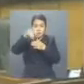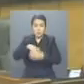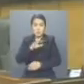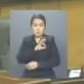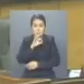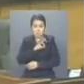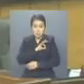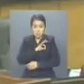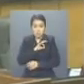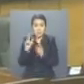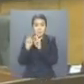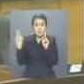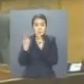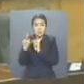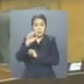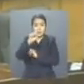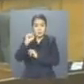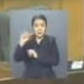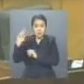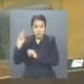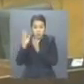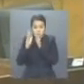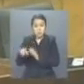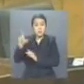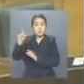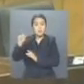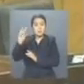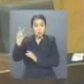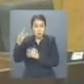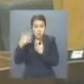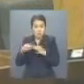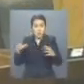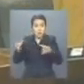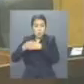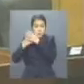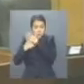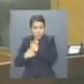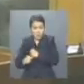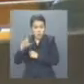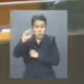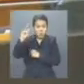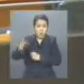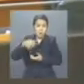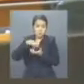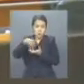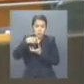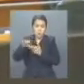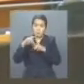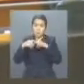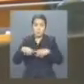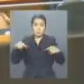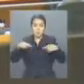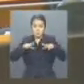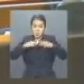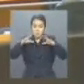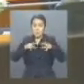นที่สมาชิกรัฐสภาจากพรรคประชาธิปัตย์และวุฒิสภาบางส่วนอภิปรายไม่เห็นด้วยกับการกำหนดให้มีการสรรหา